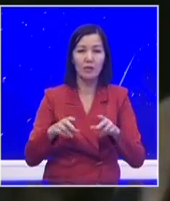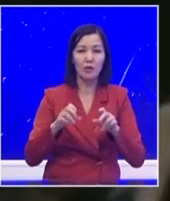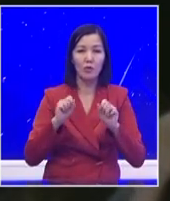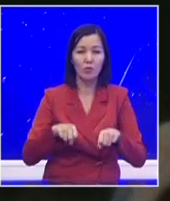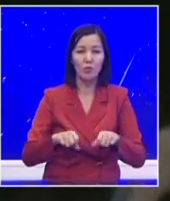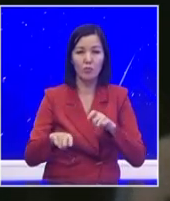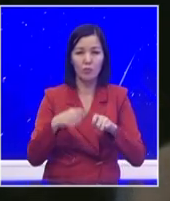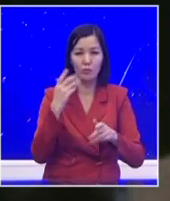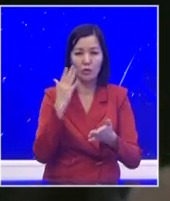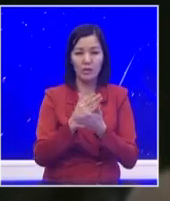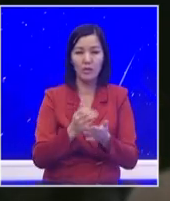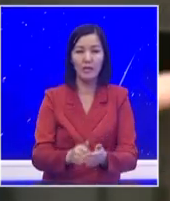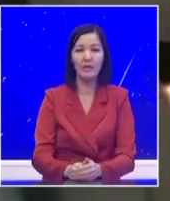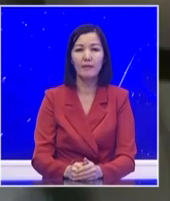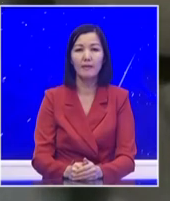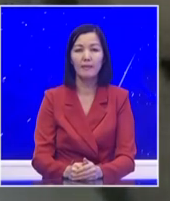тіркелген.